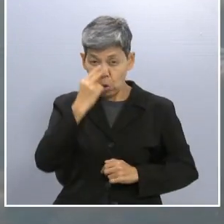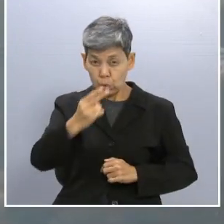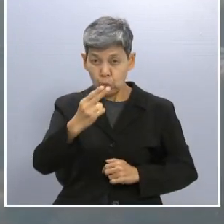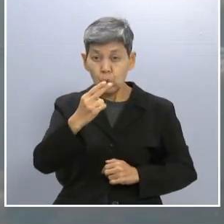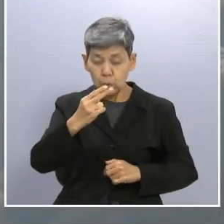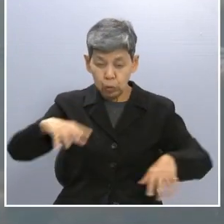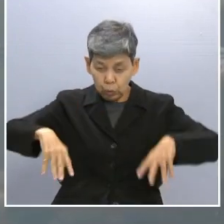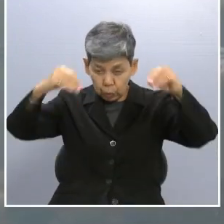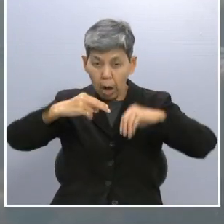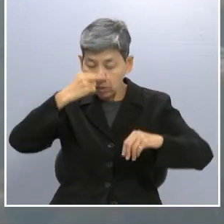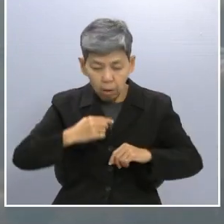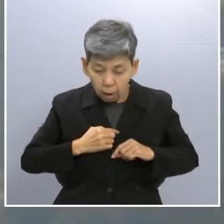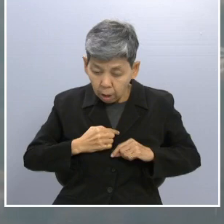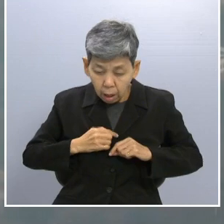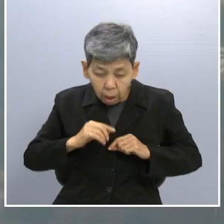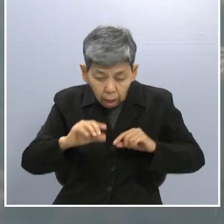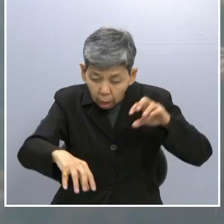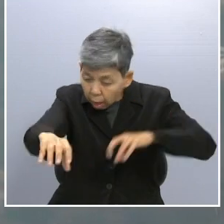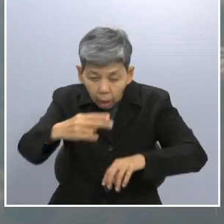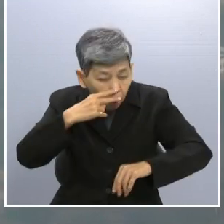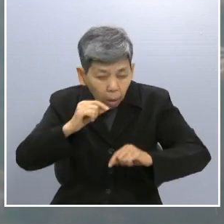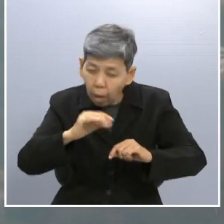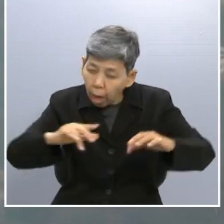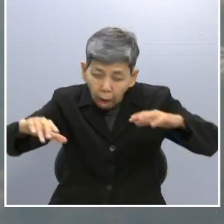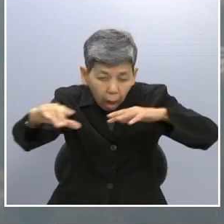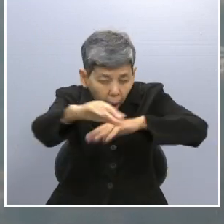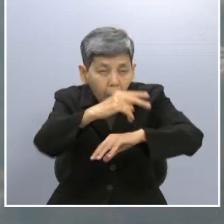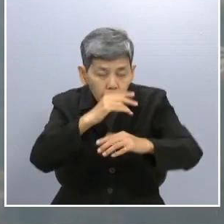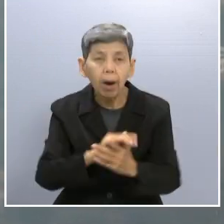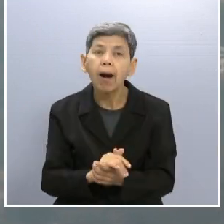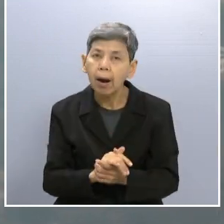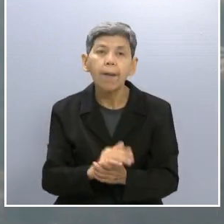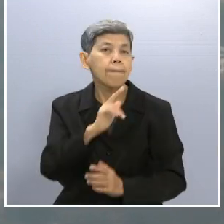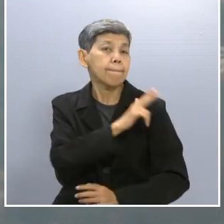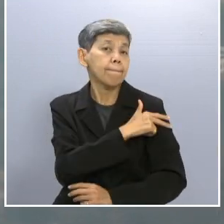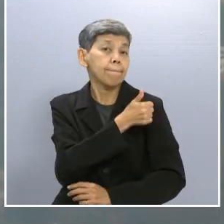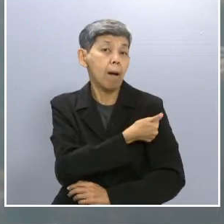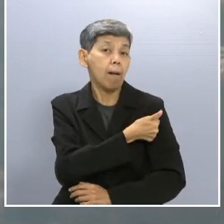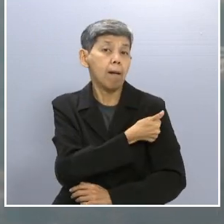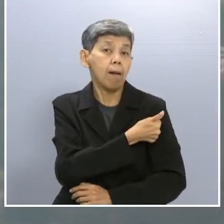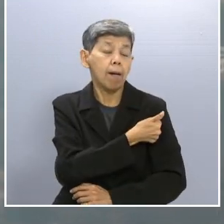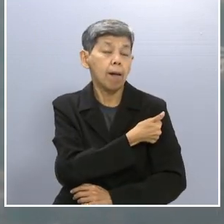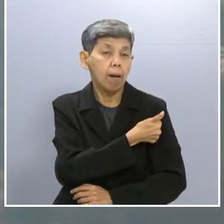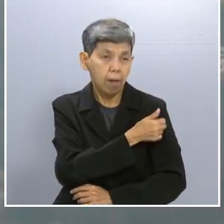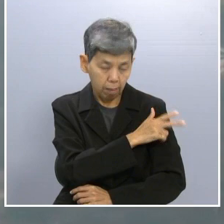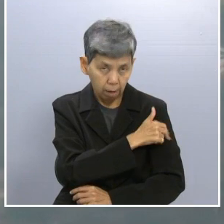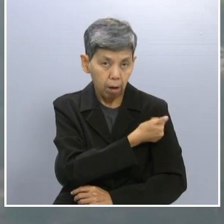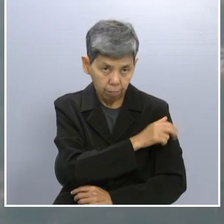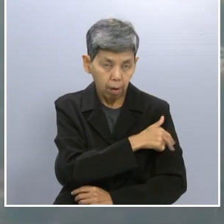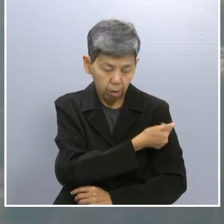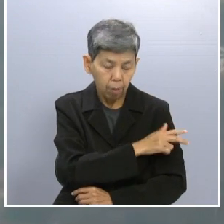แล้วมองลงมาแทบมองไม่เห็นเมืองเลยค่ะขนาดที่คุณหมออาจารย์หมอ